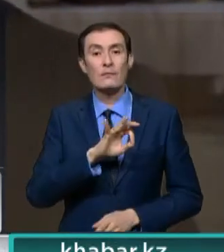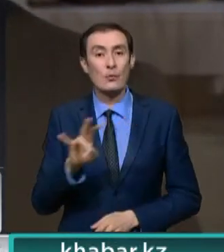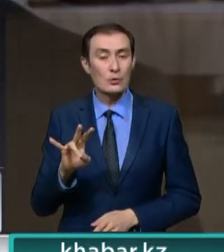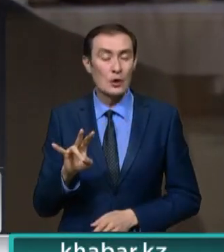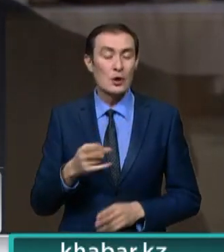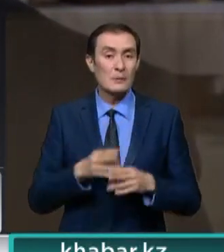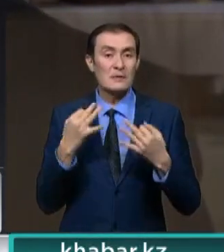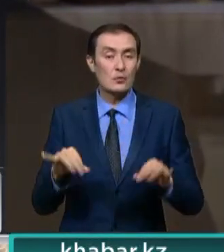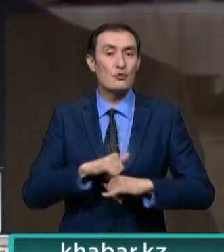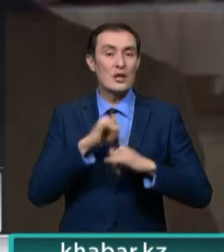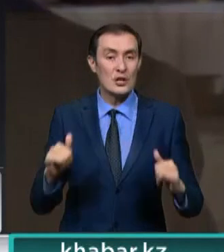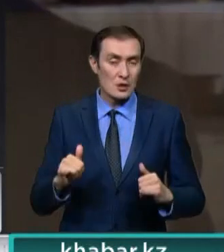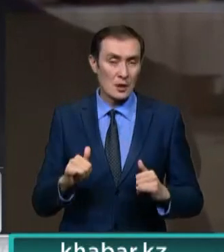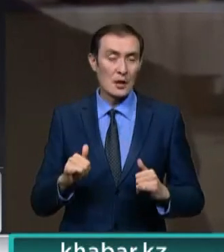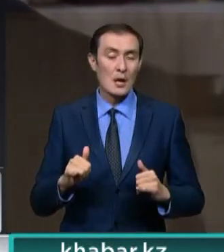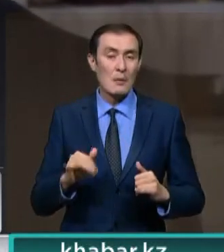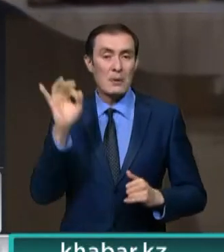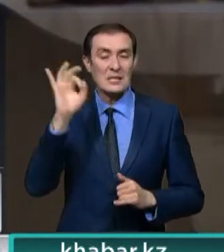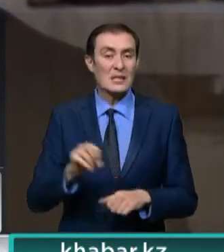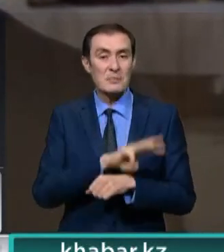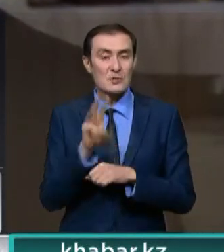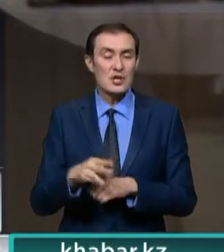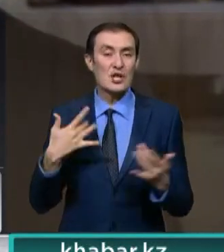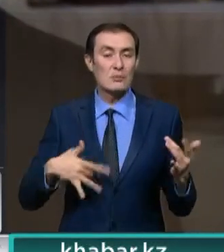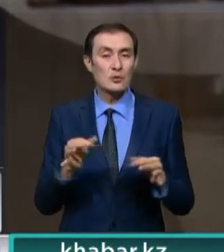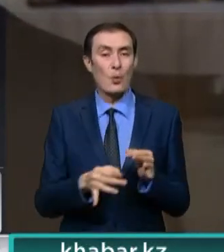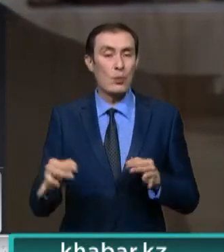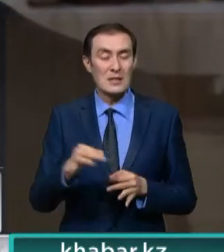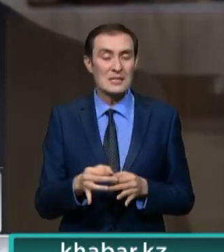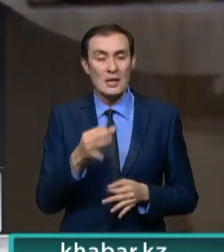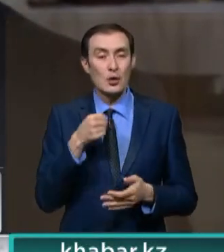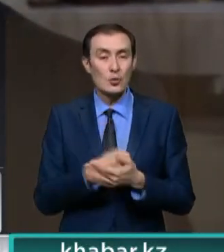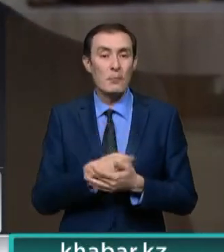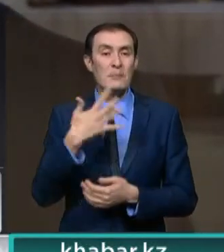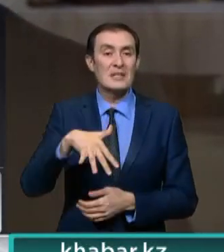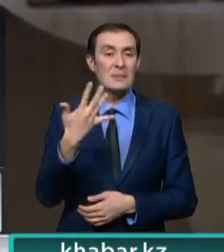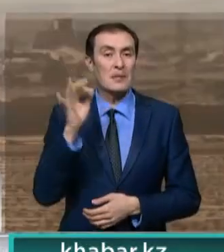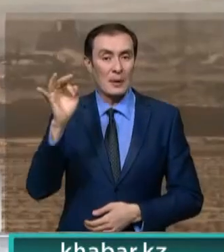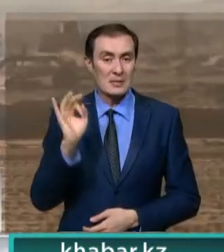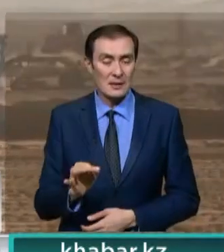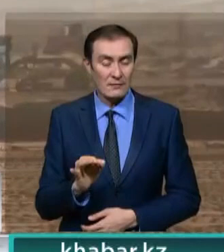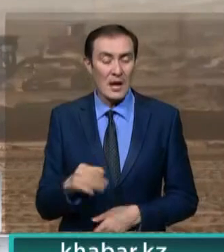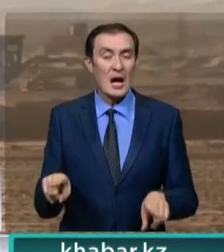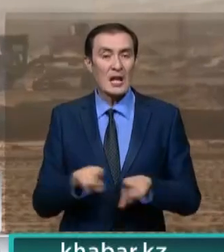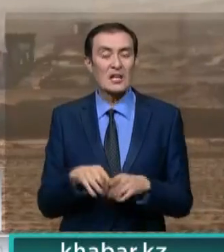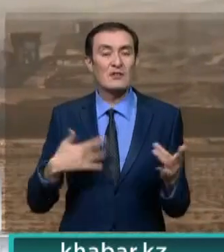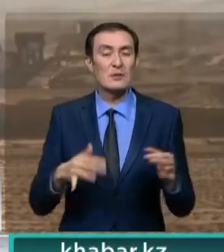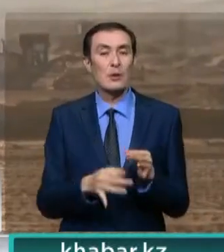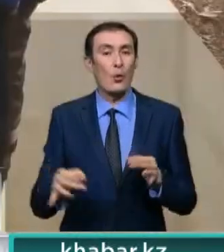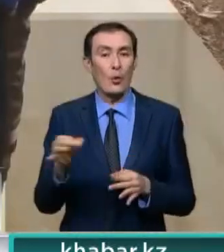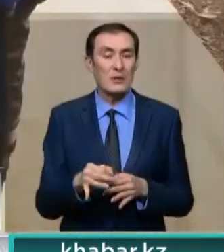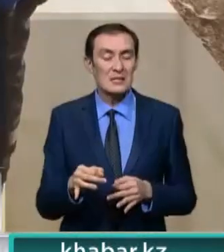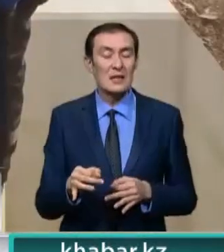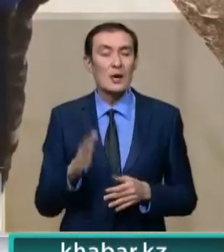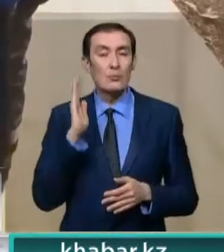нам увеличить процент обеспеченности Жамбылской области яйцами до 55%. А еще из Жамбылской области во